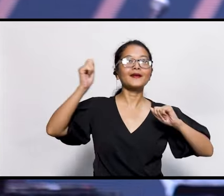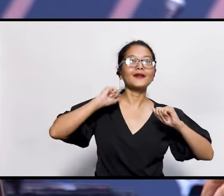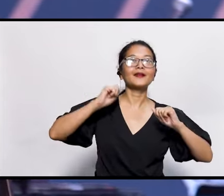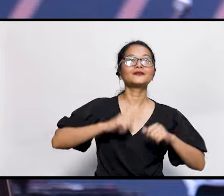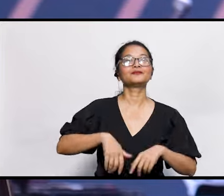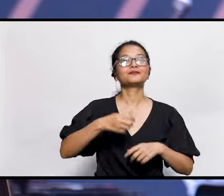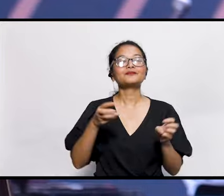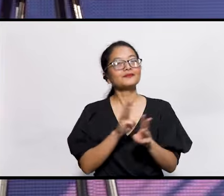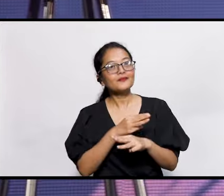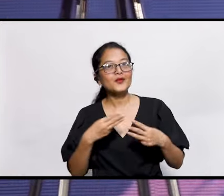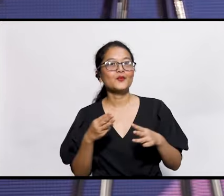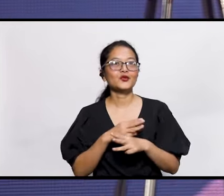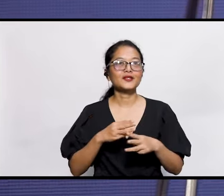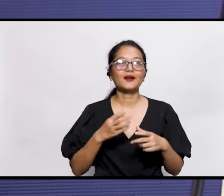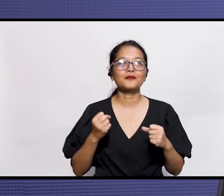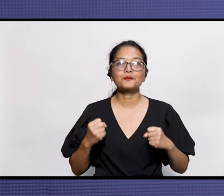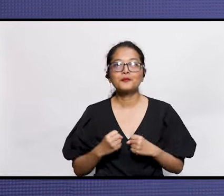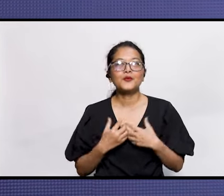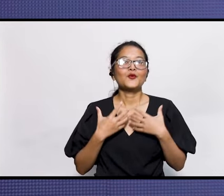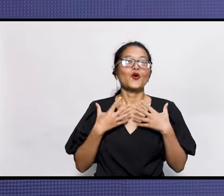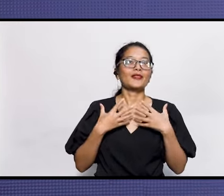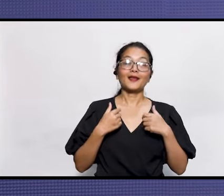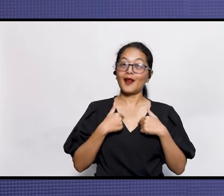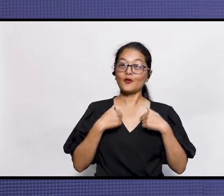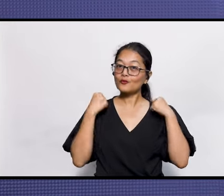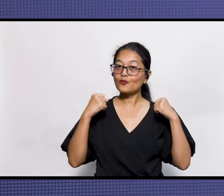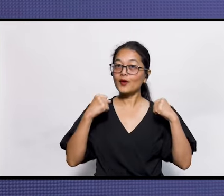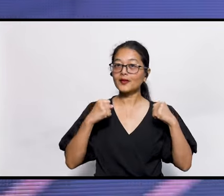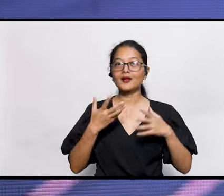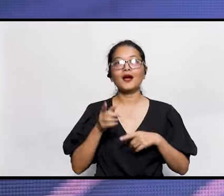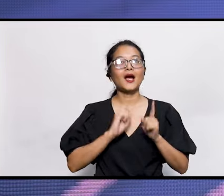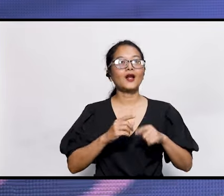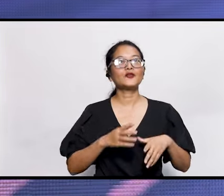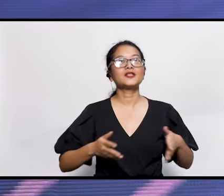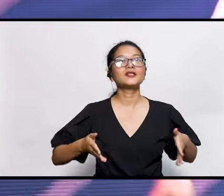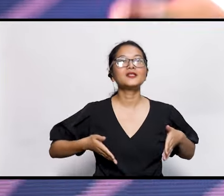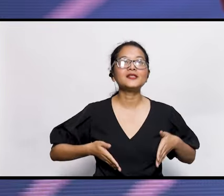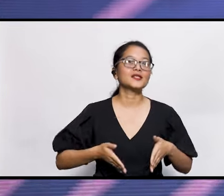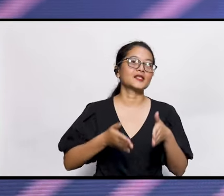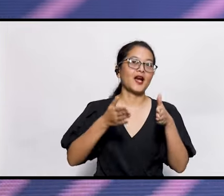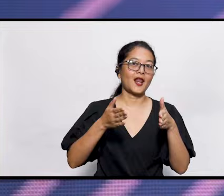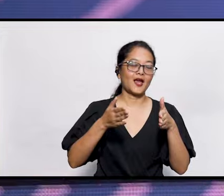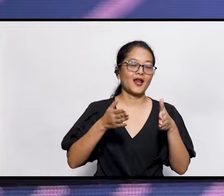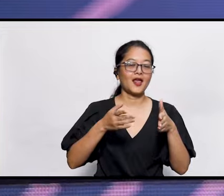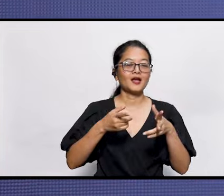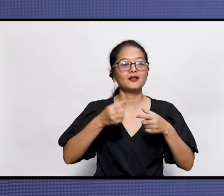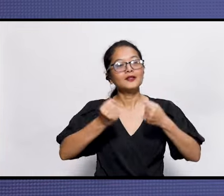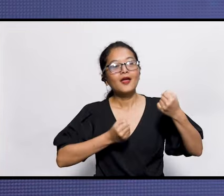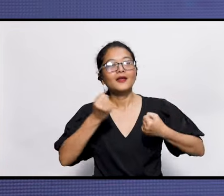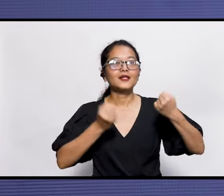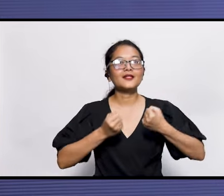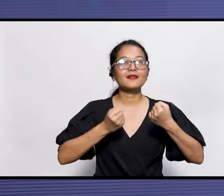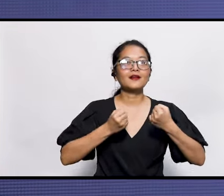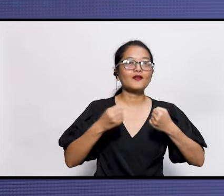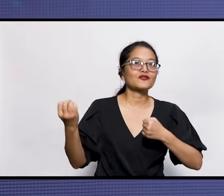I play music yang menguatkan Saya di jalan kalau saya capek saya Play music lah saya bisa